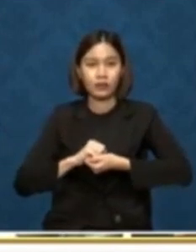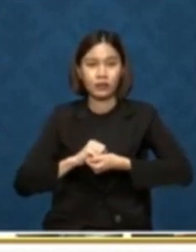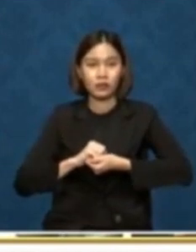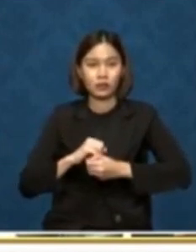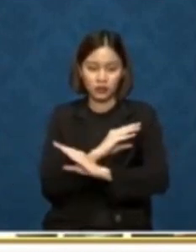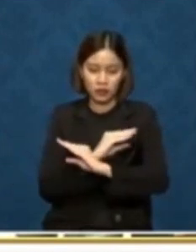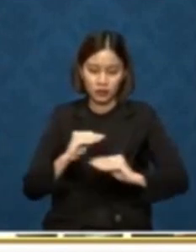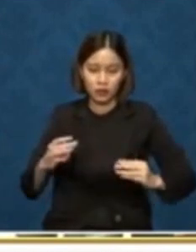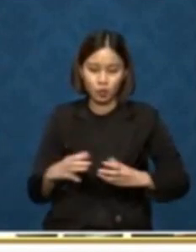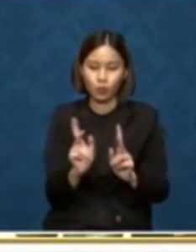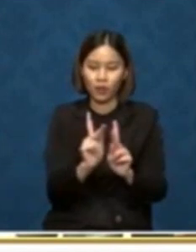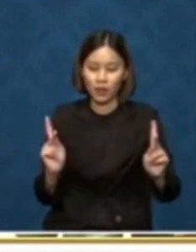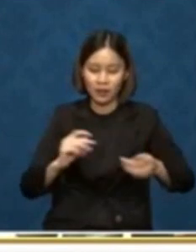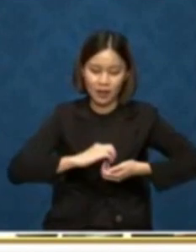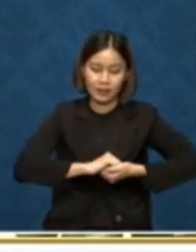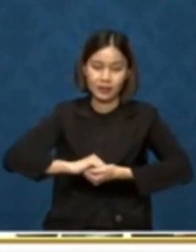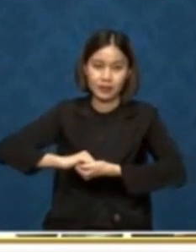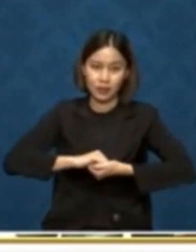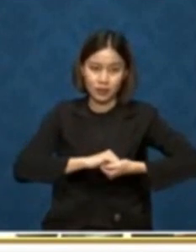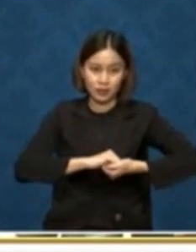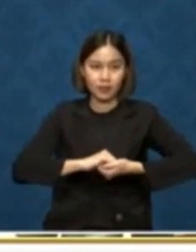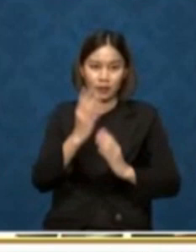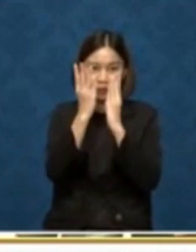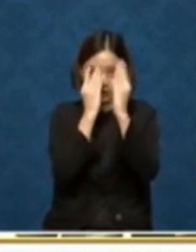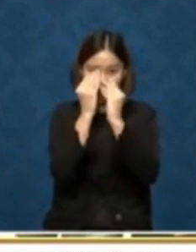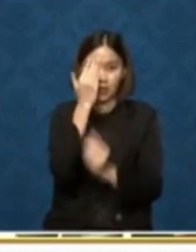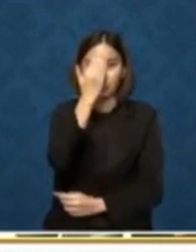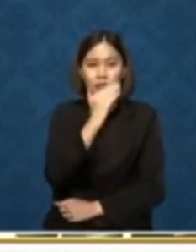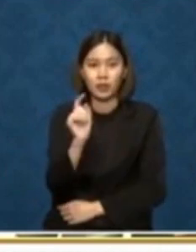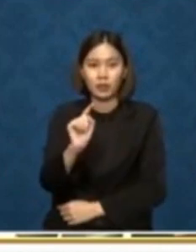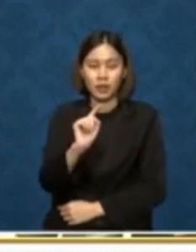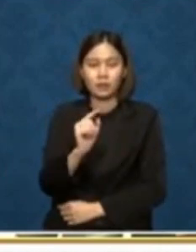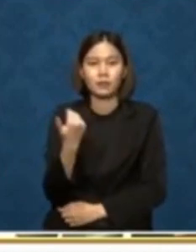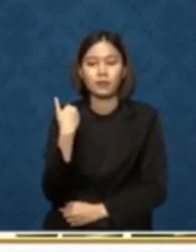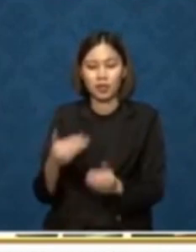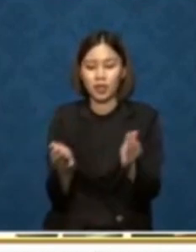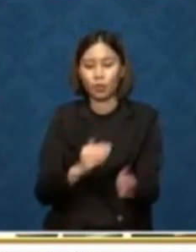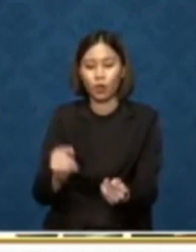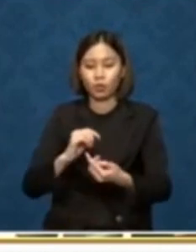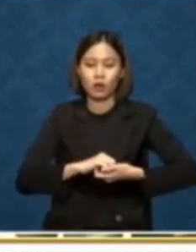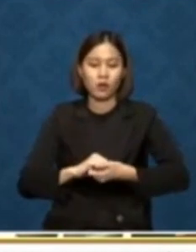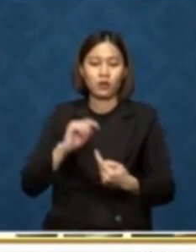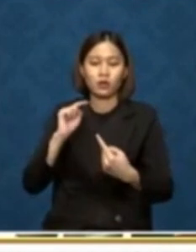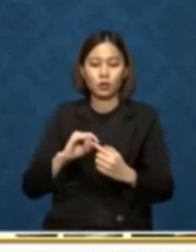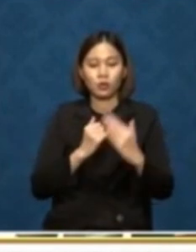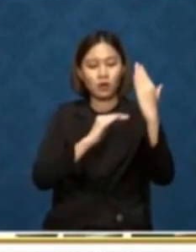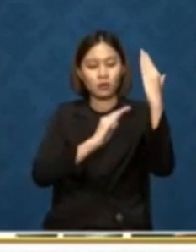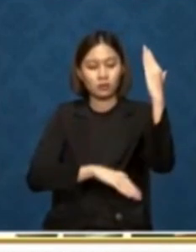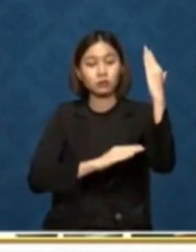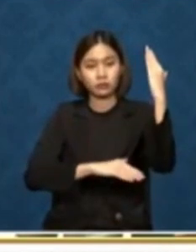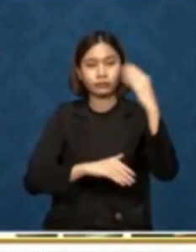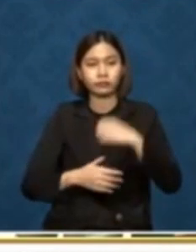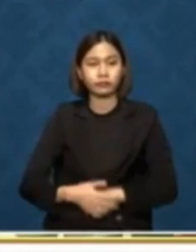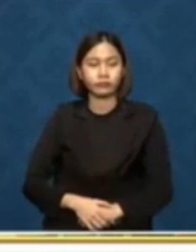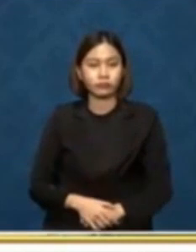สันติภาพคณะกรรมการสันติภาพศึกษาเพื่อสร้างกระบวนการสันติภาพในจังหวัดชายแดนภาค